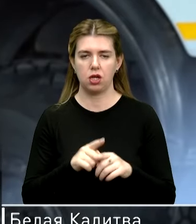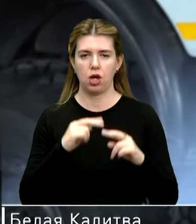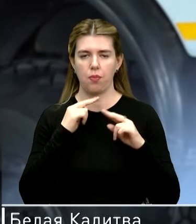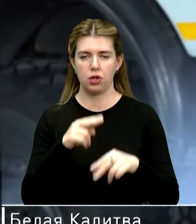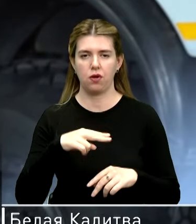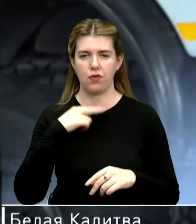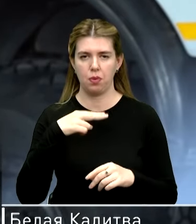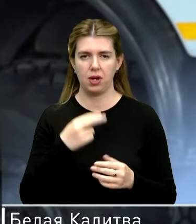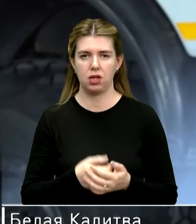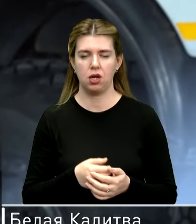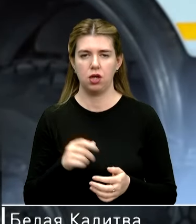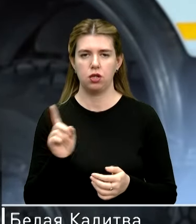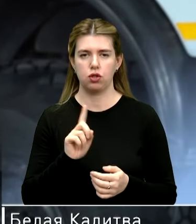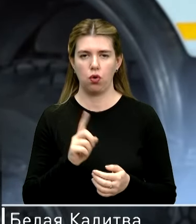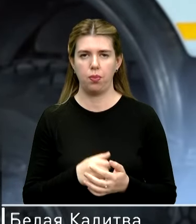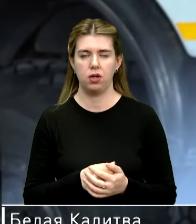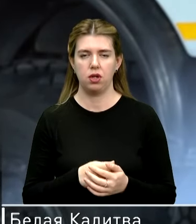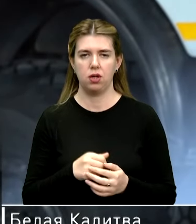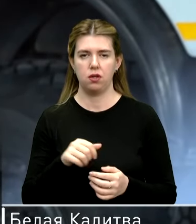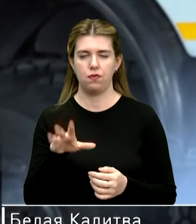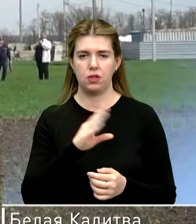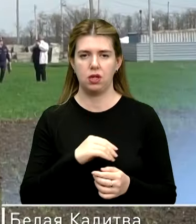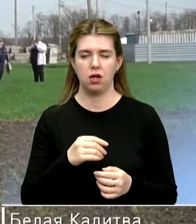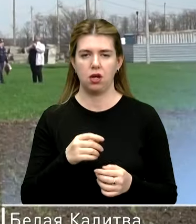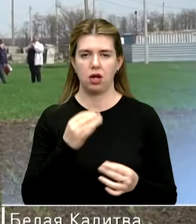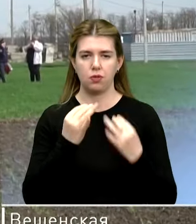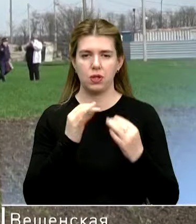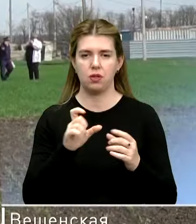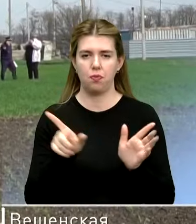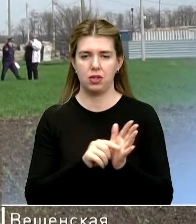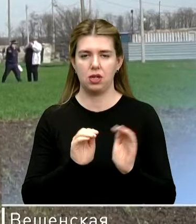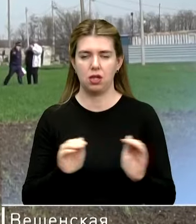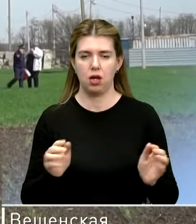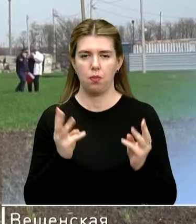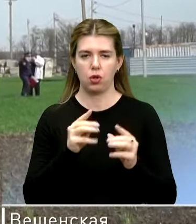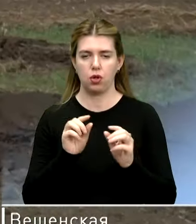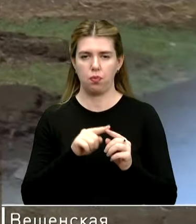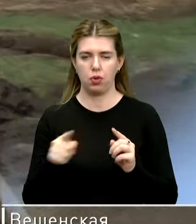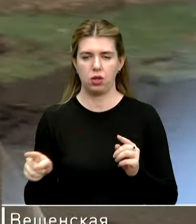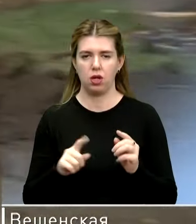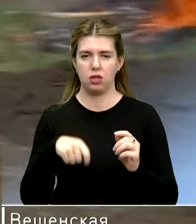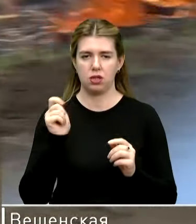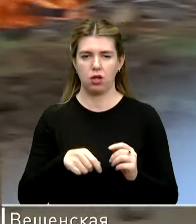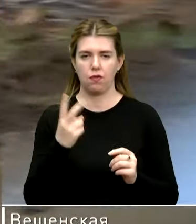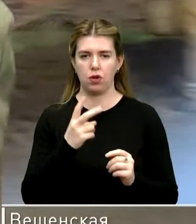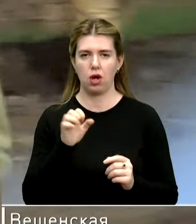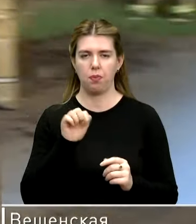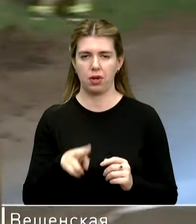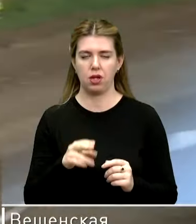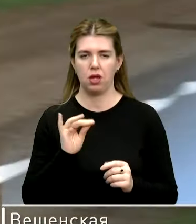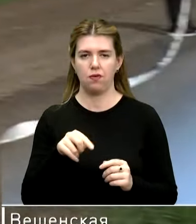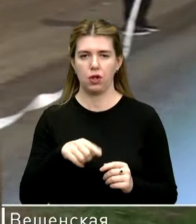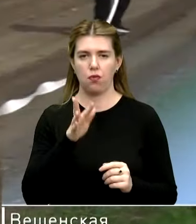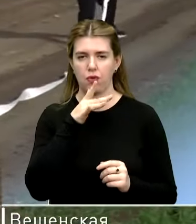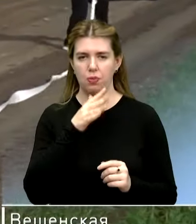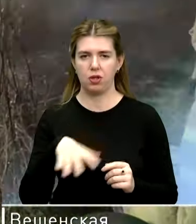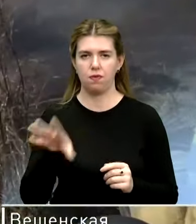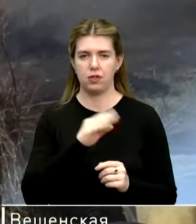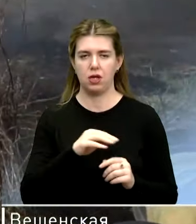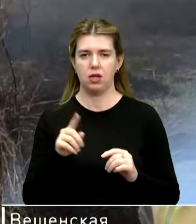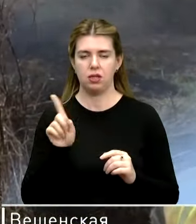большое внимание на, чтобы развивались взрослые с детьми. Пожароопасный период в Ростовской области стартовал 2 апреля. И к этому времени